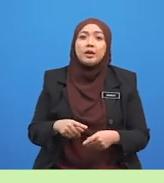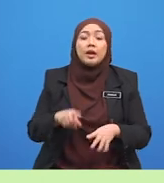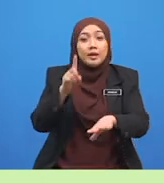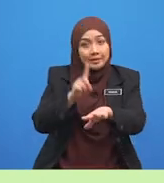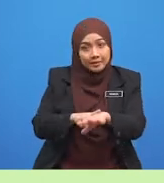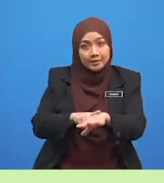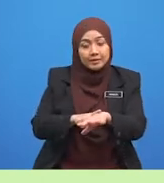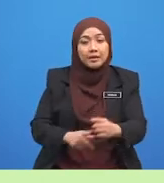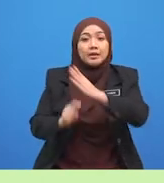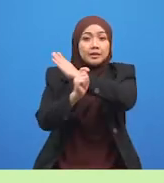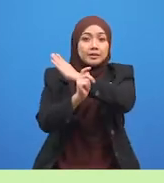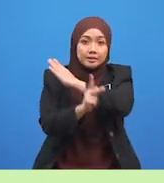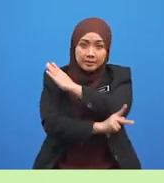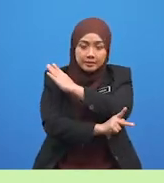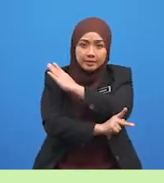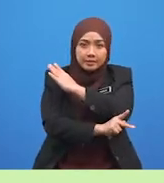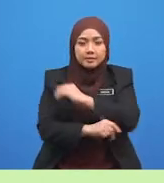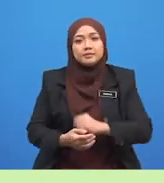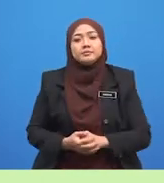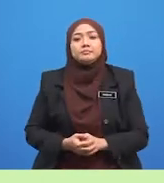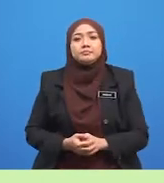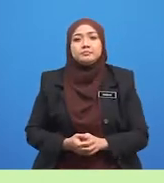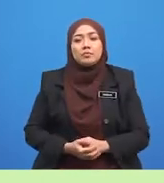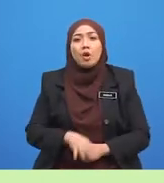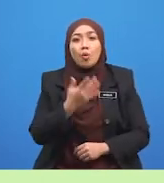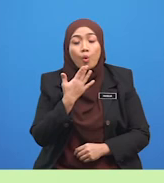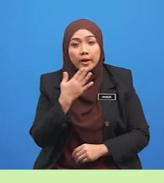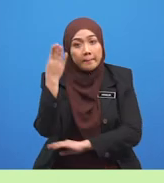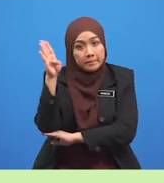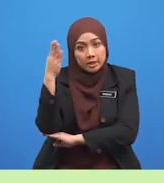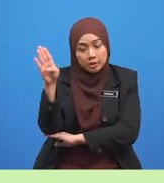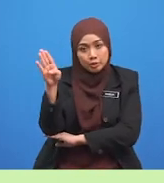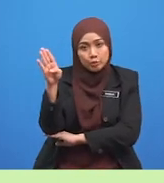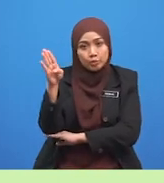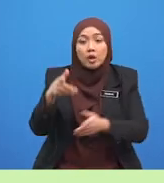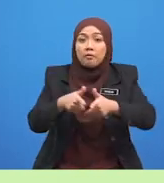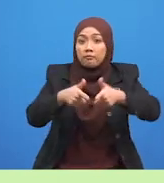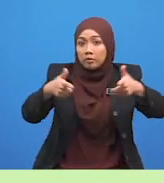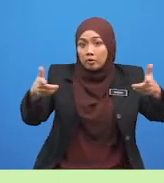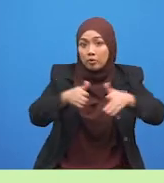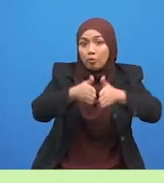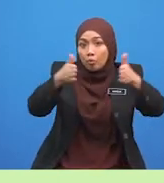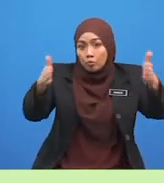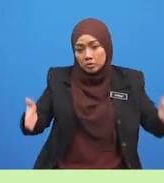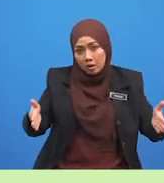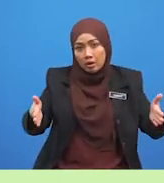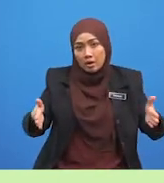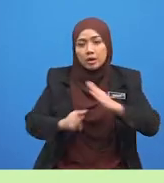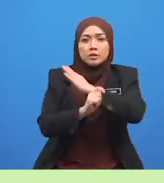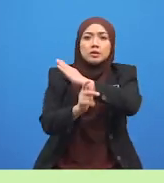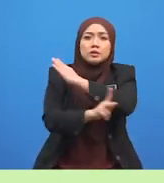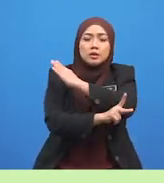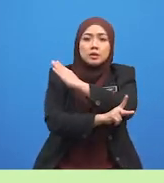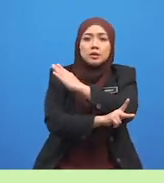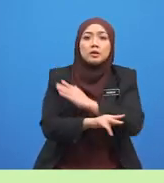Tasik Kenyek. Kawasan yang berwarna biru adalah keluasan bagi Tasik Kenyek yang